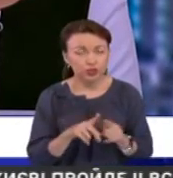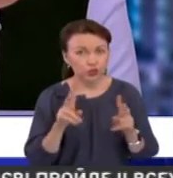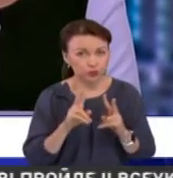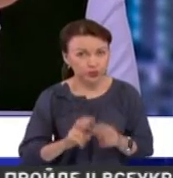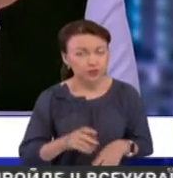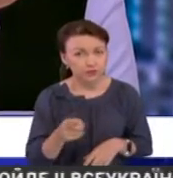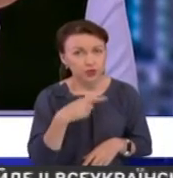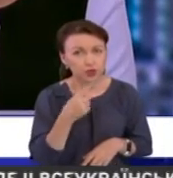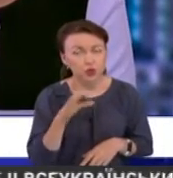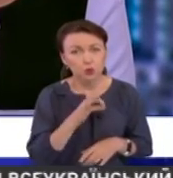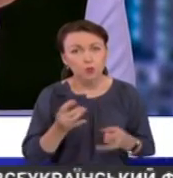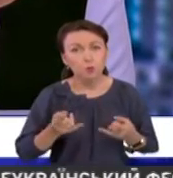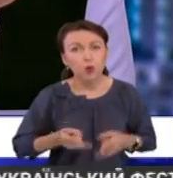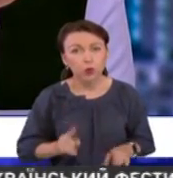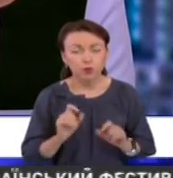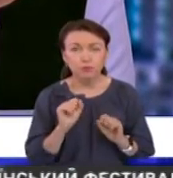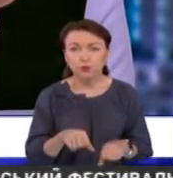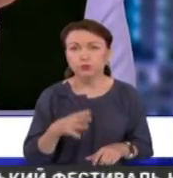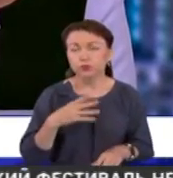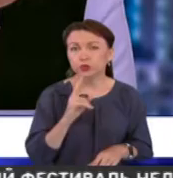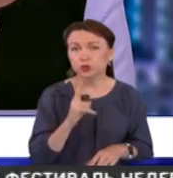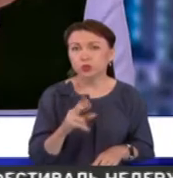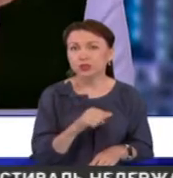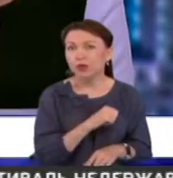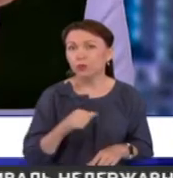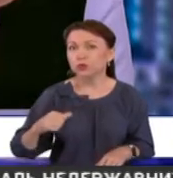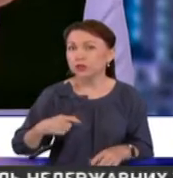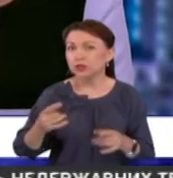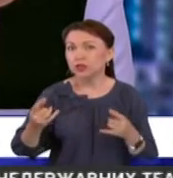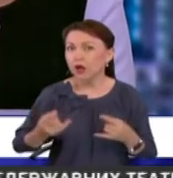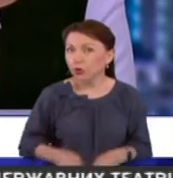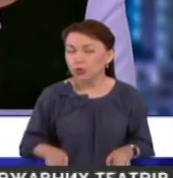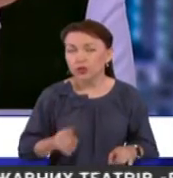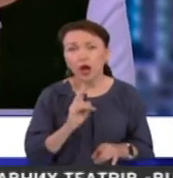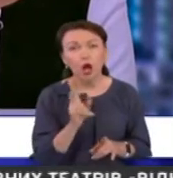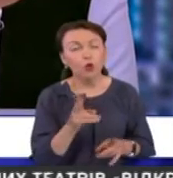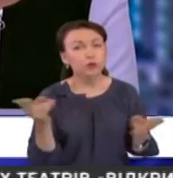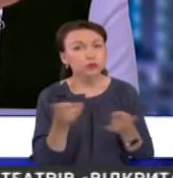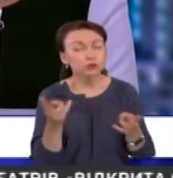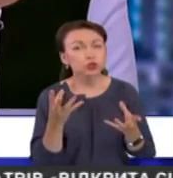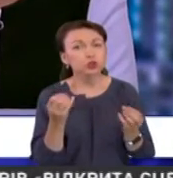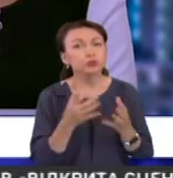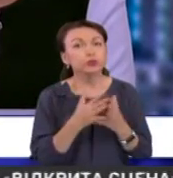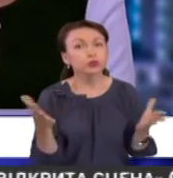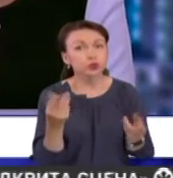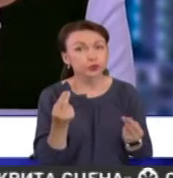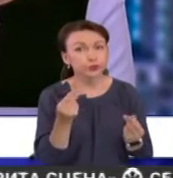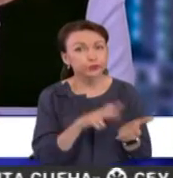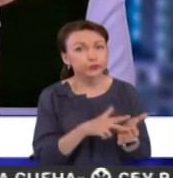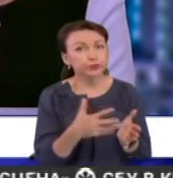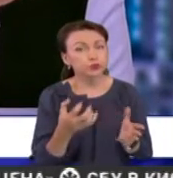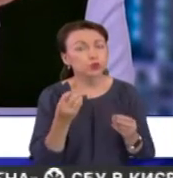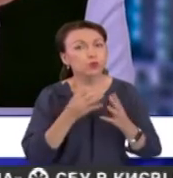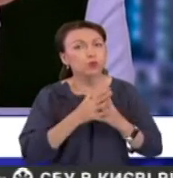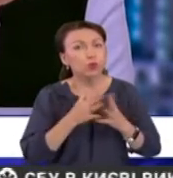сказали про пологи, що може хтось самостійно народити, так, да. Комусь знадобиться ще навіть більше суми, ніж закладена. Да, в когось